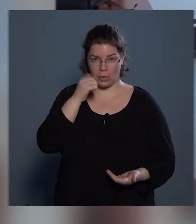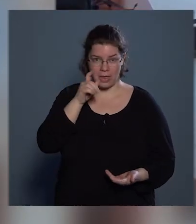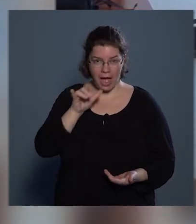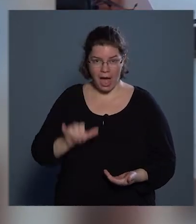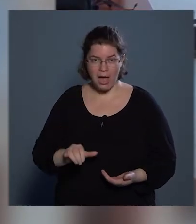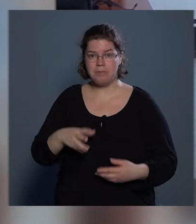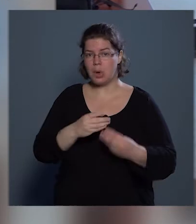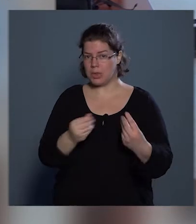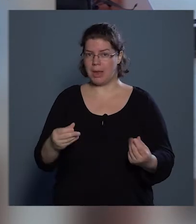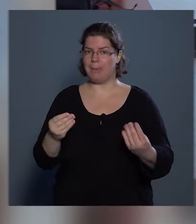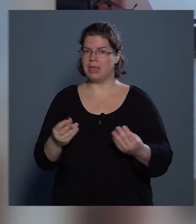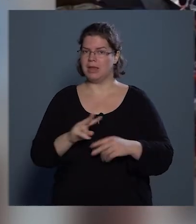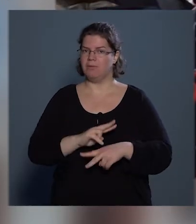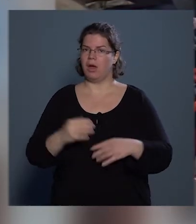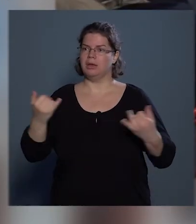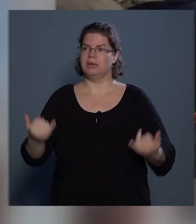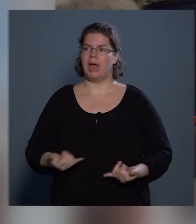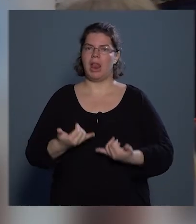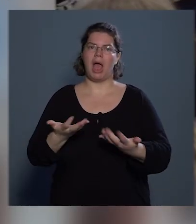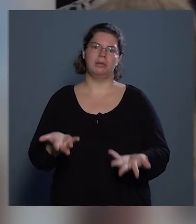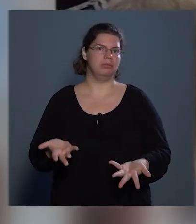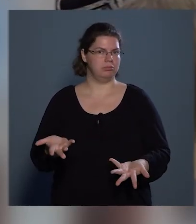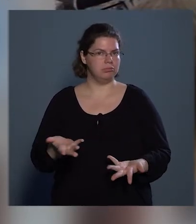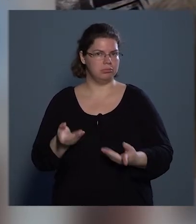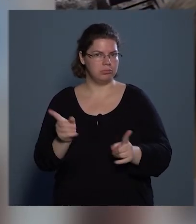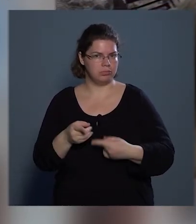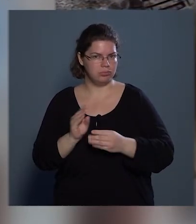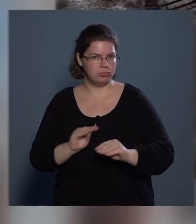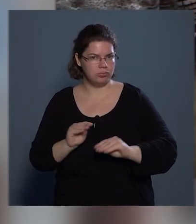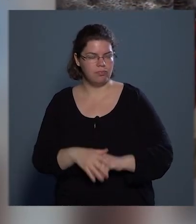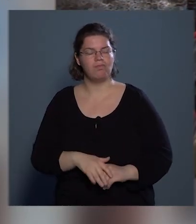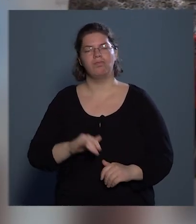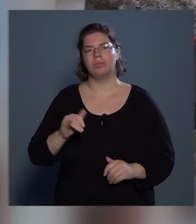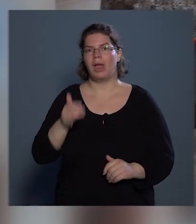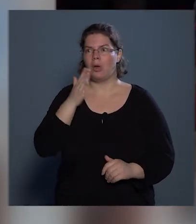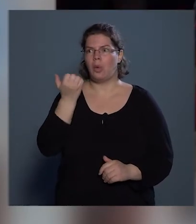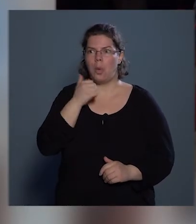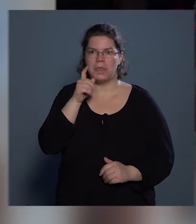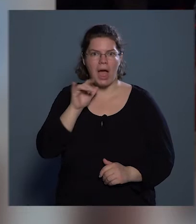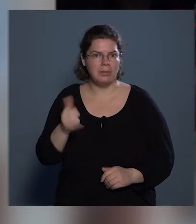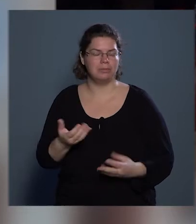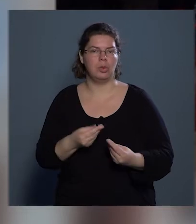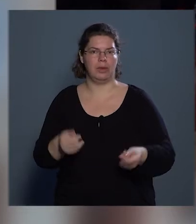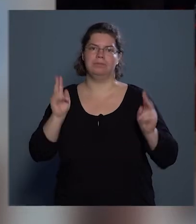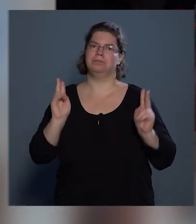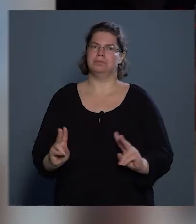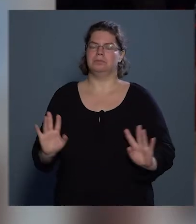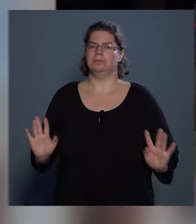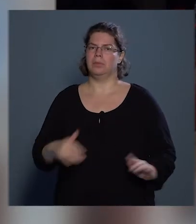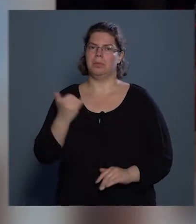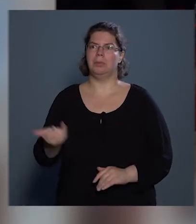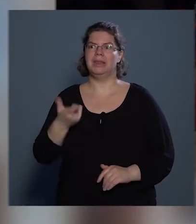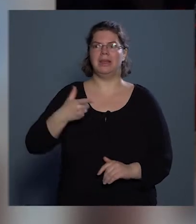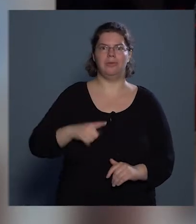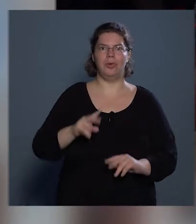az mennyire van jelen manapság az énekzene tanításban? Én azt gondolom, hogy a Kodály módszert nem lehet kihagyni az énekzene oktatásából, az mindig volt,